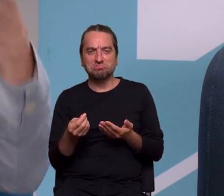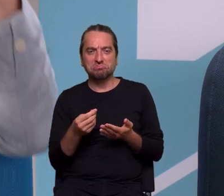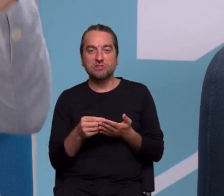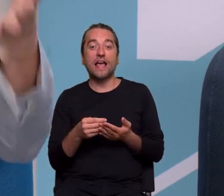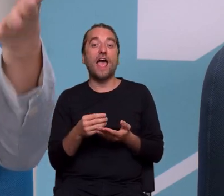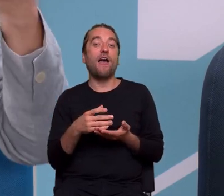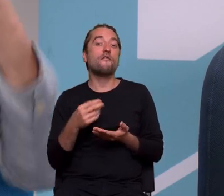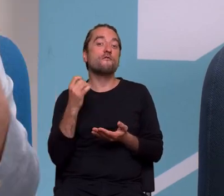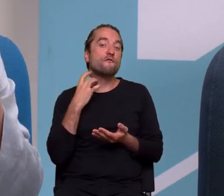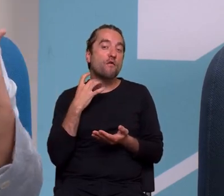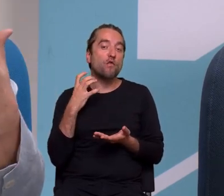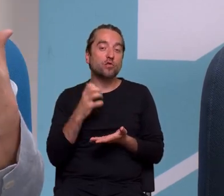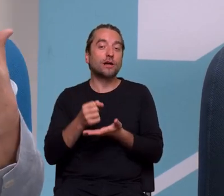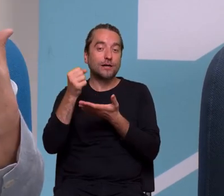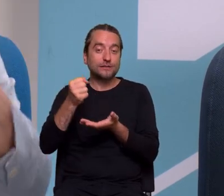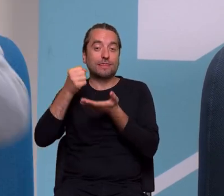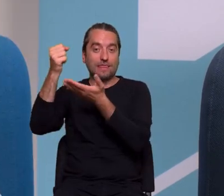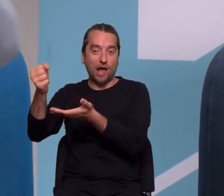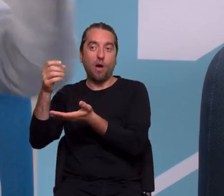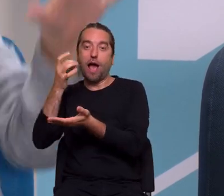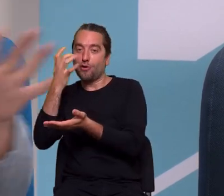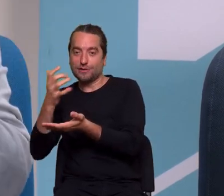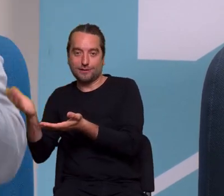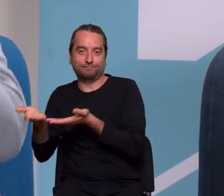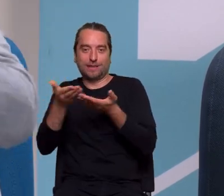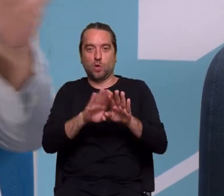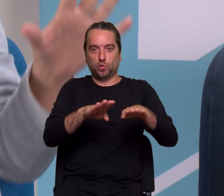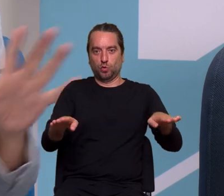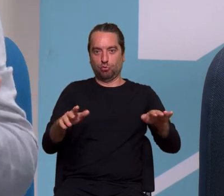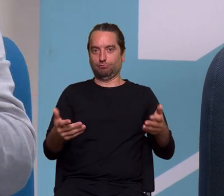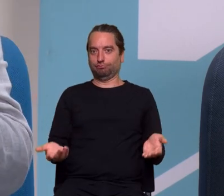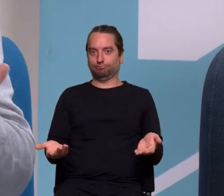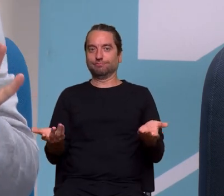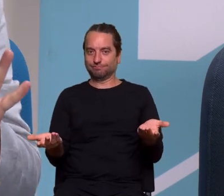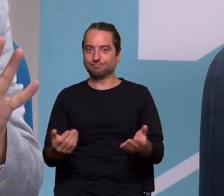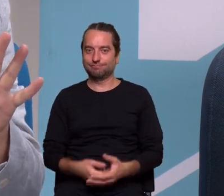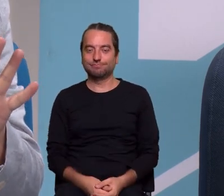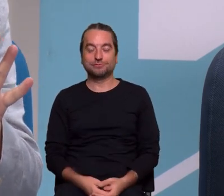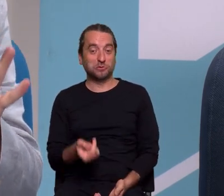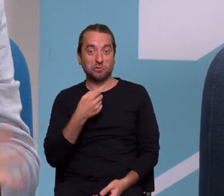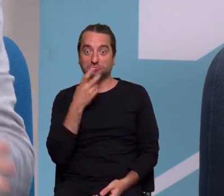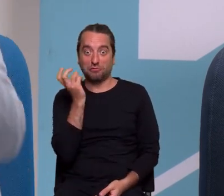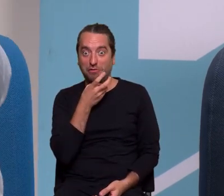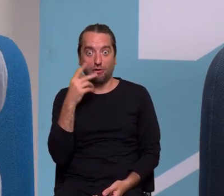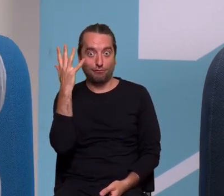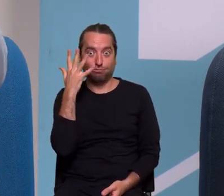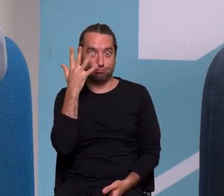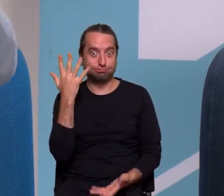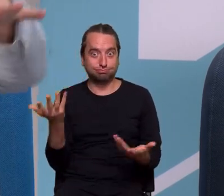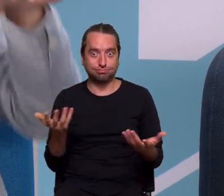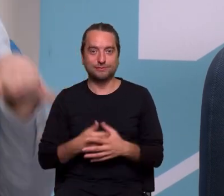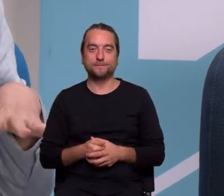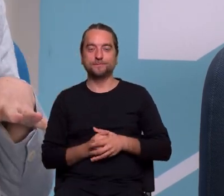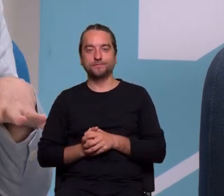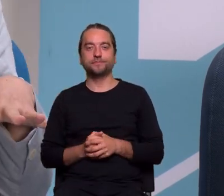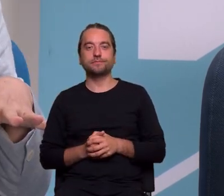za wódkę od Rosjanina. Wyobraźcie sobie Państwo, to jest absolutne szaleństwo, ale tak naprawdę na